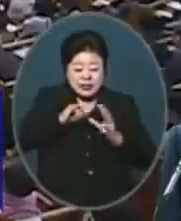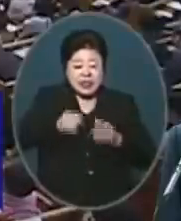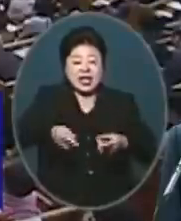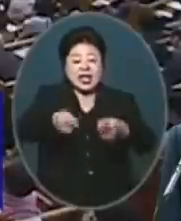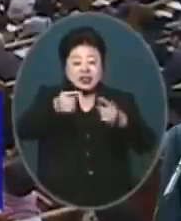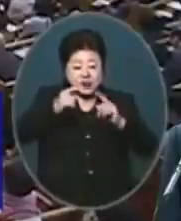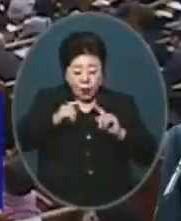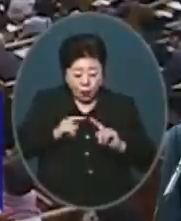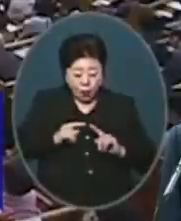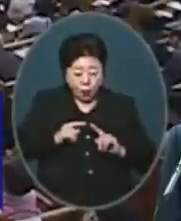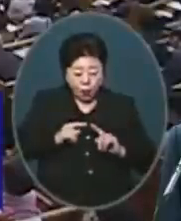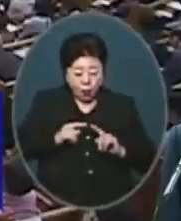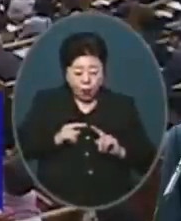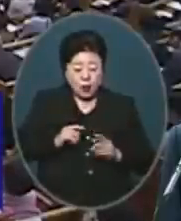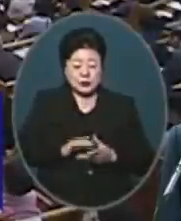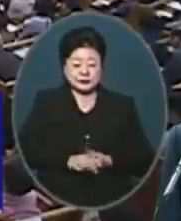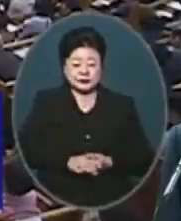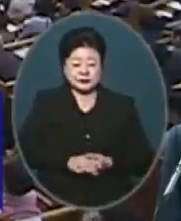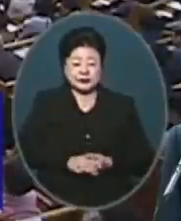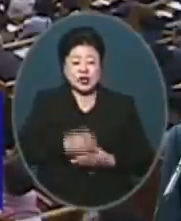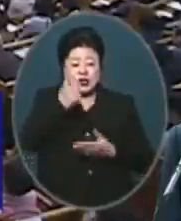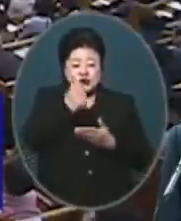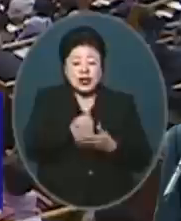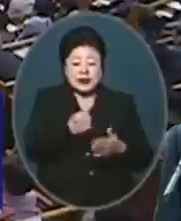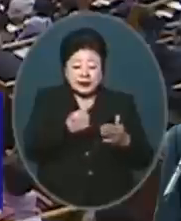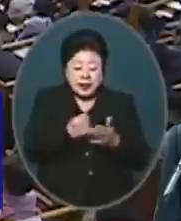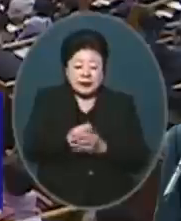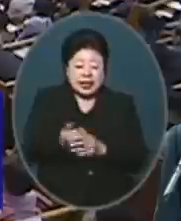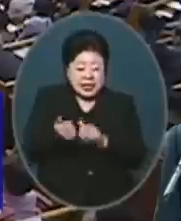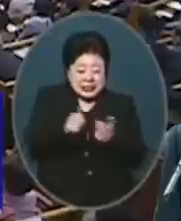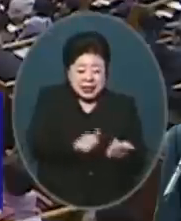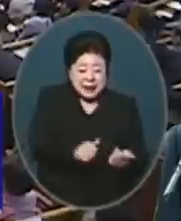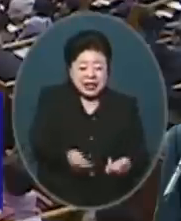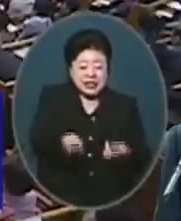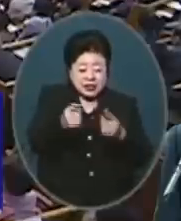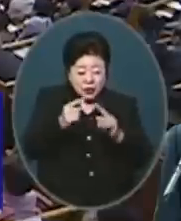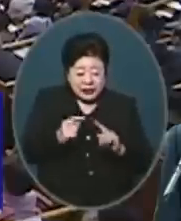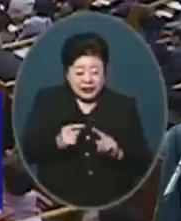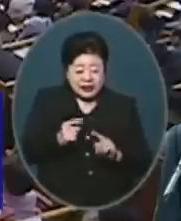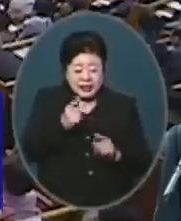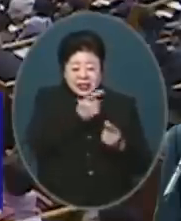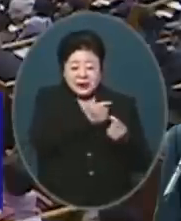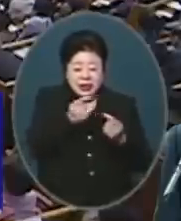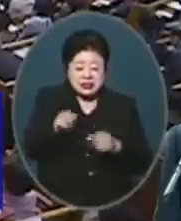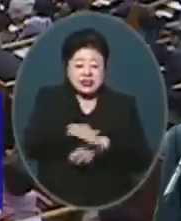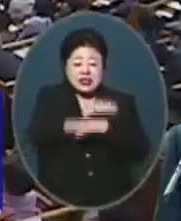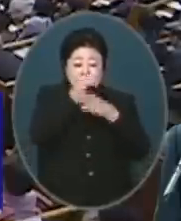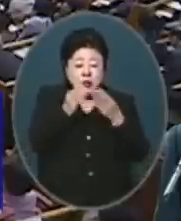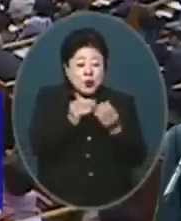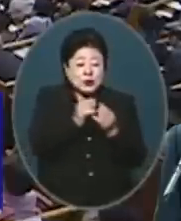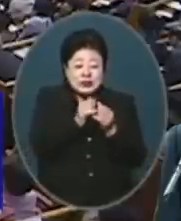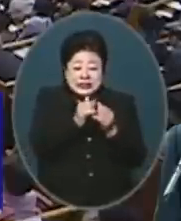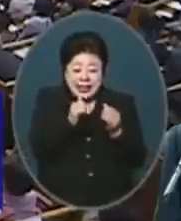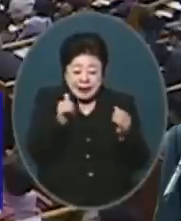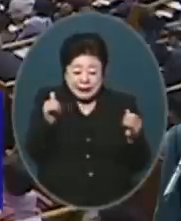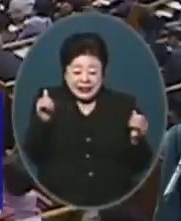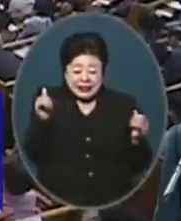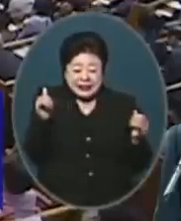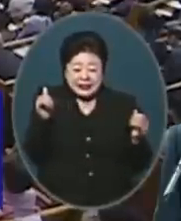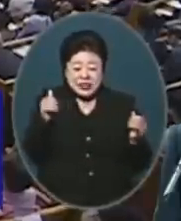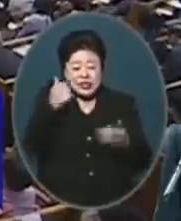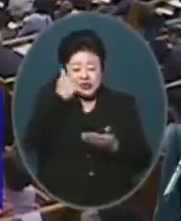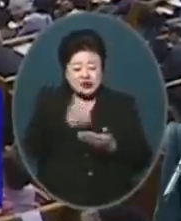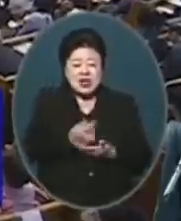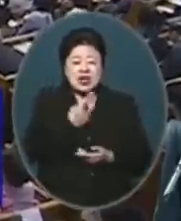죄가 세상에 돌아오고 죄로 말미암아 사망에 들어왔나니 이와 같이 모든